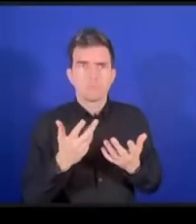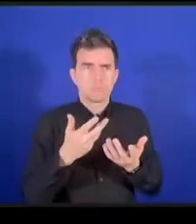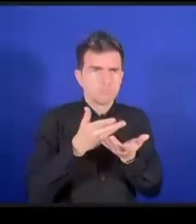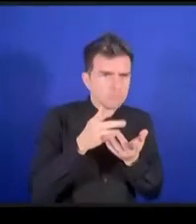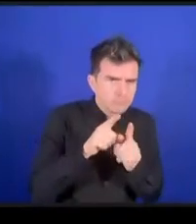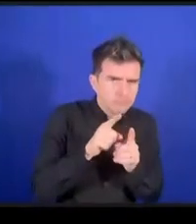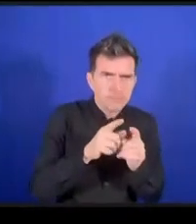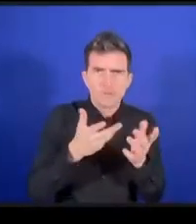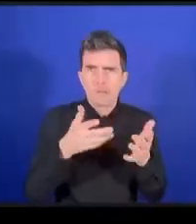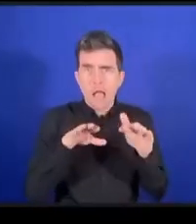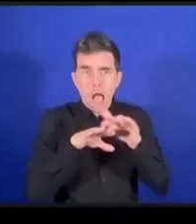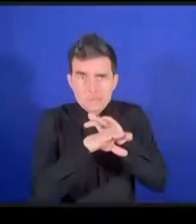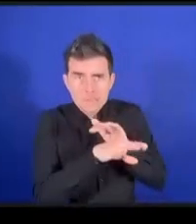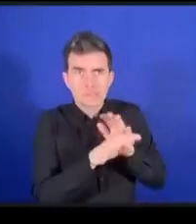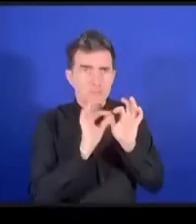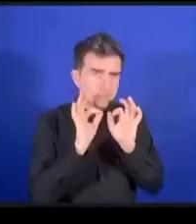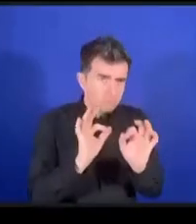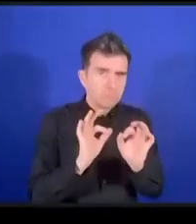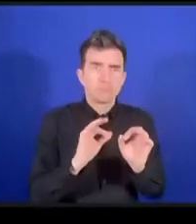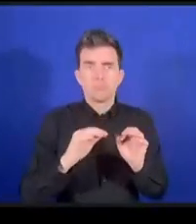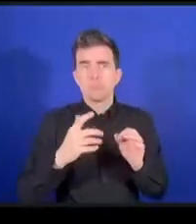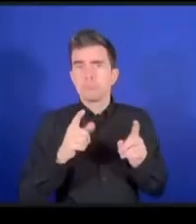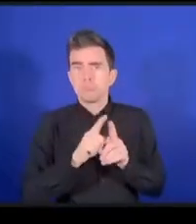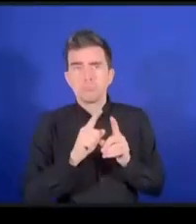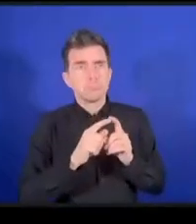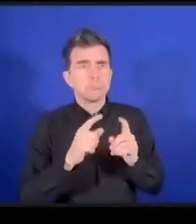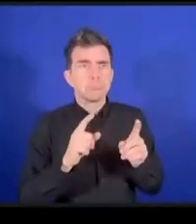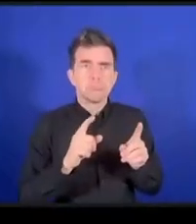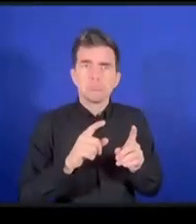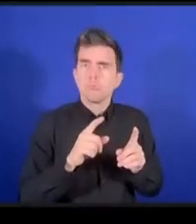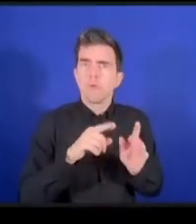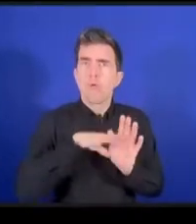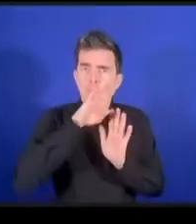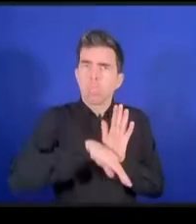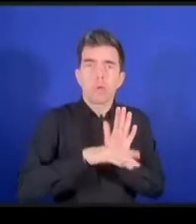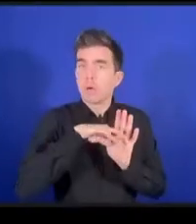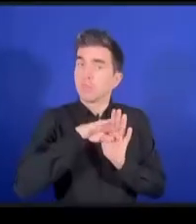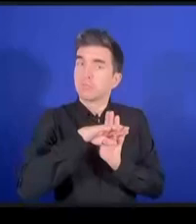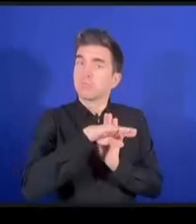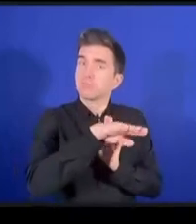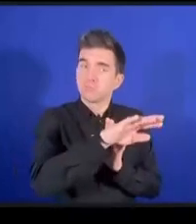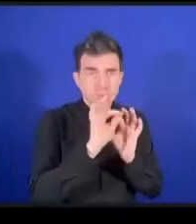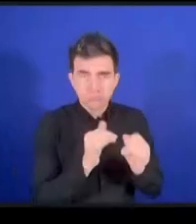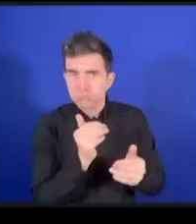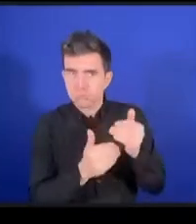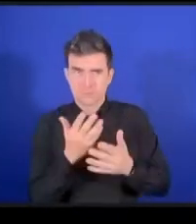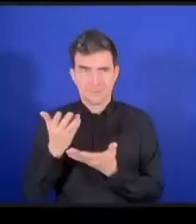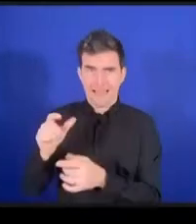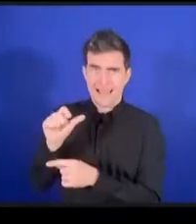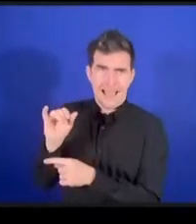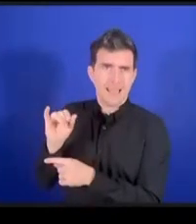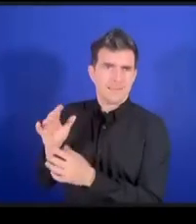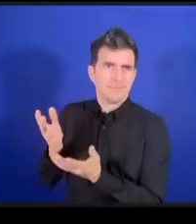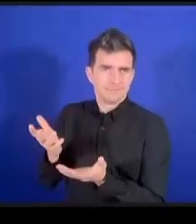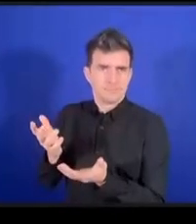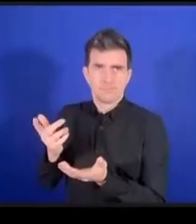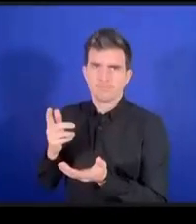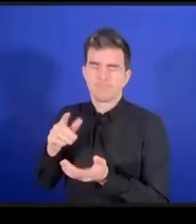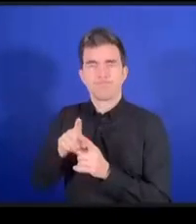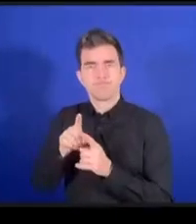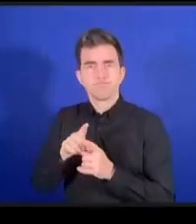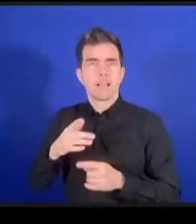возможностями получать больший доступ к большему количеству услуг и это масштабируемые качество